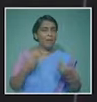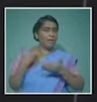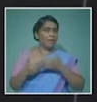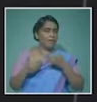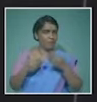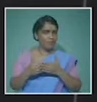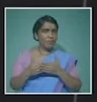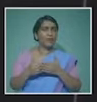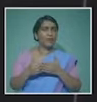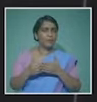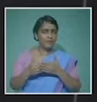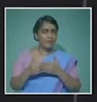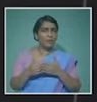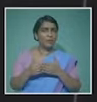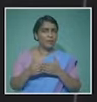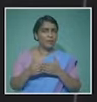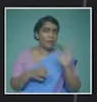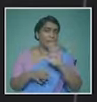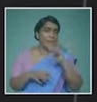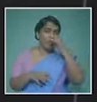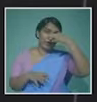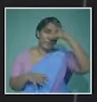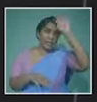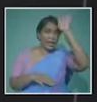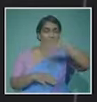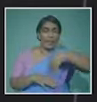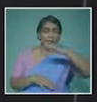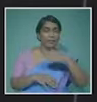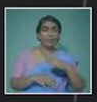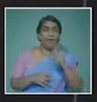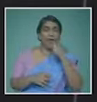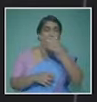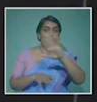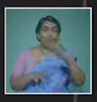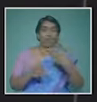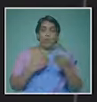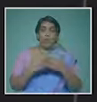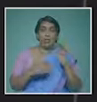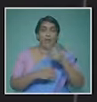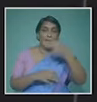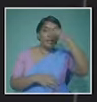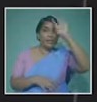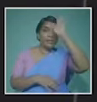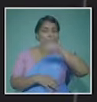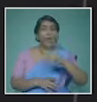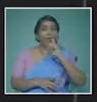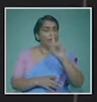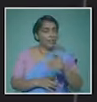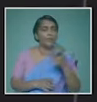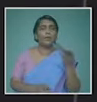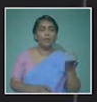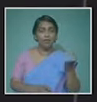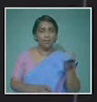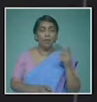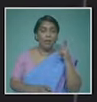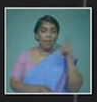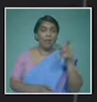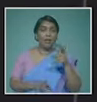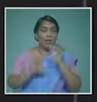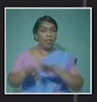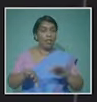வேண்டாம் சிங்களவன் குடியேறி விடுவான், உங்களோட பிள்ளைகளுக்கு சிங்களம் கற்பிக்க வேண்டாம் தனி தமிழ் மாத்திரம் கற்பித்தால் போதும்